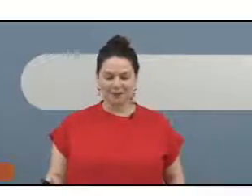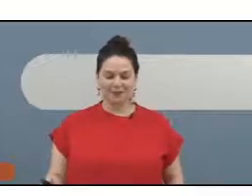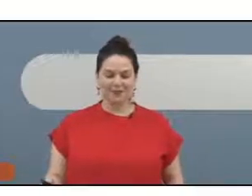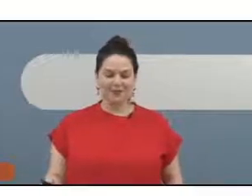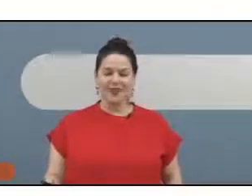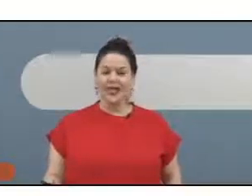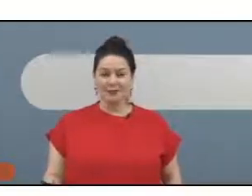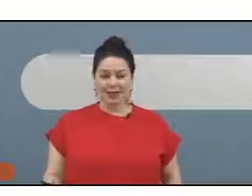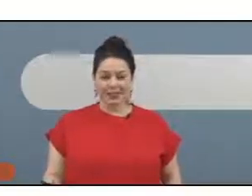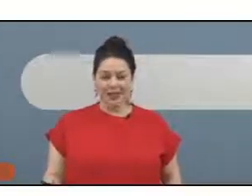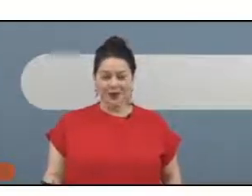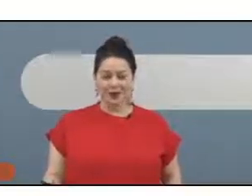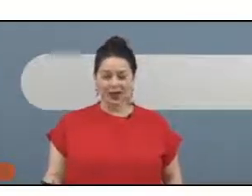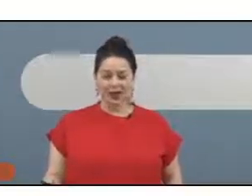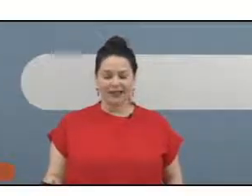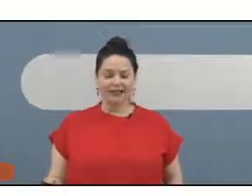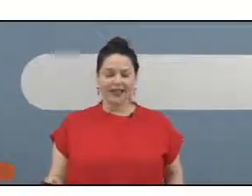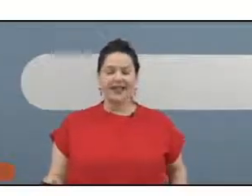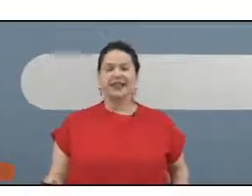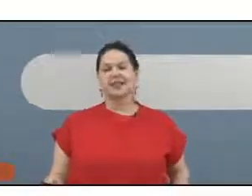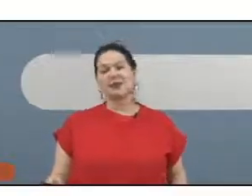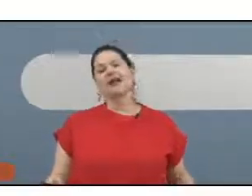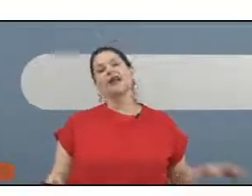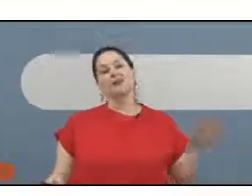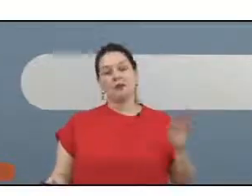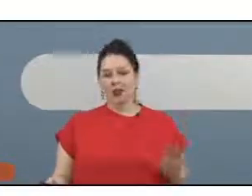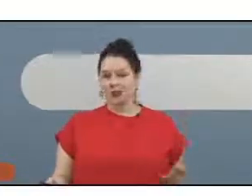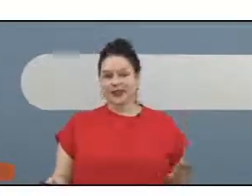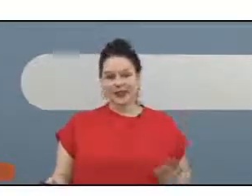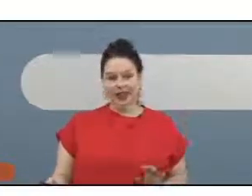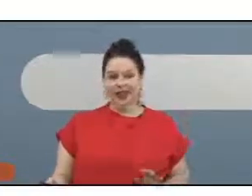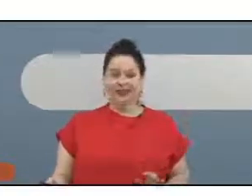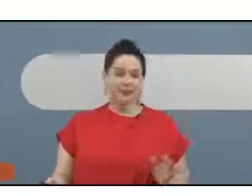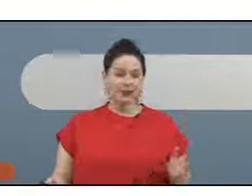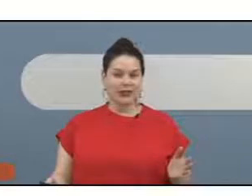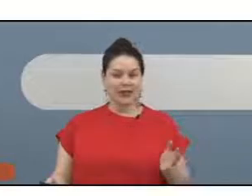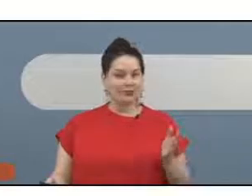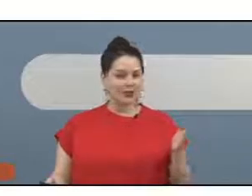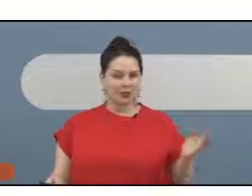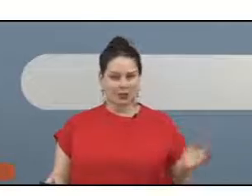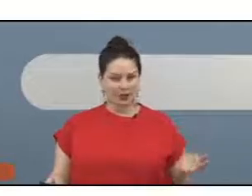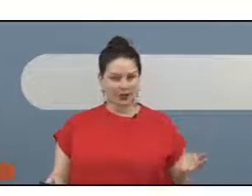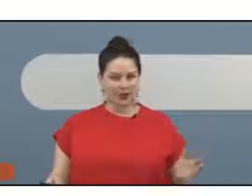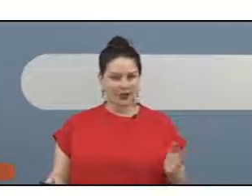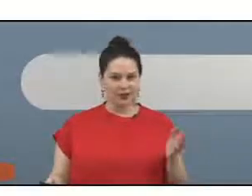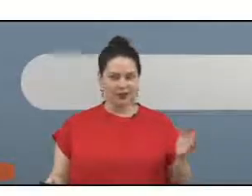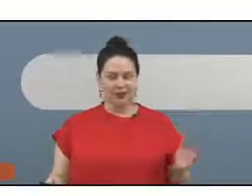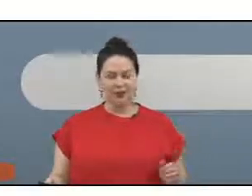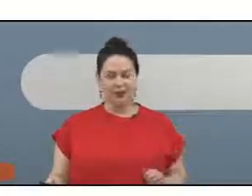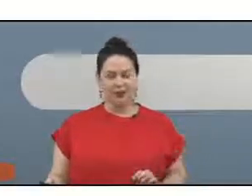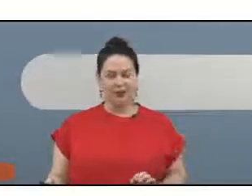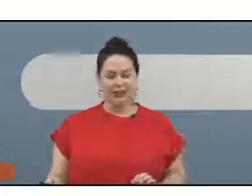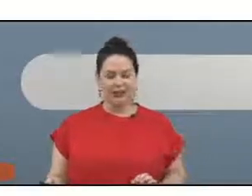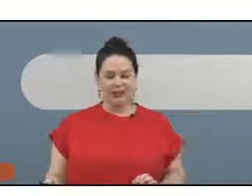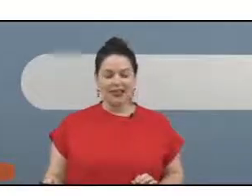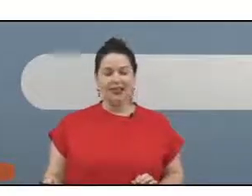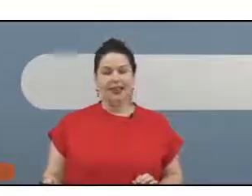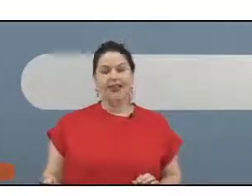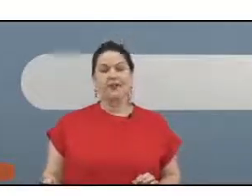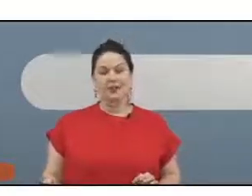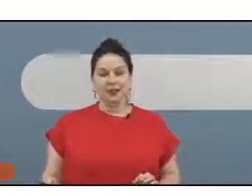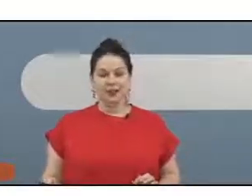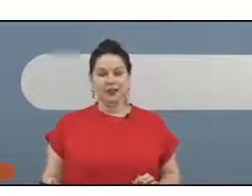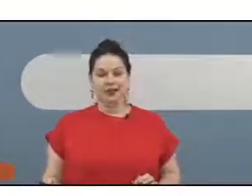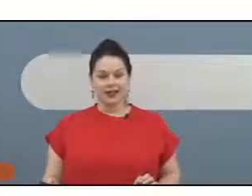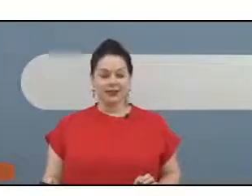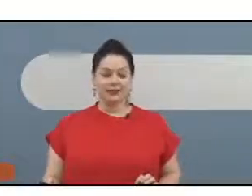מתבגרים. אז מה נעשה היום ביחד? נסביר ממש בקצרה את המושג מיתולוגיה שאנחנו שומעים אותו הרבה.